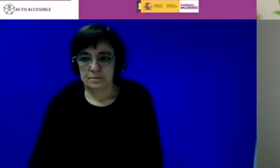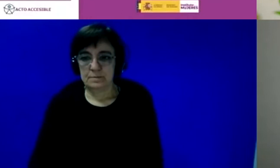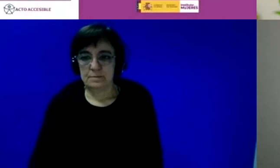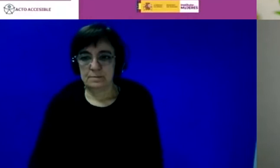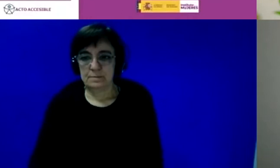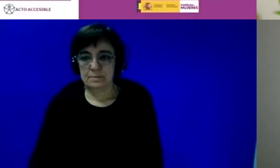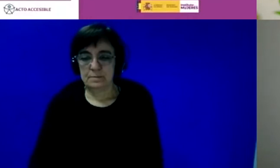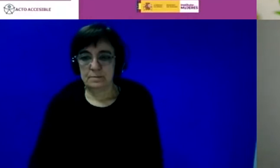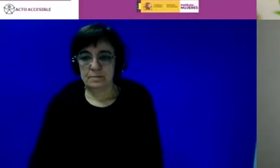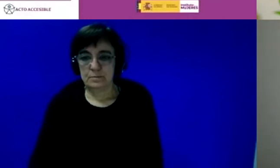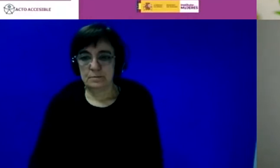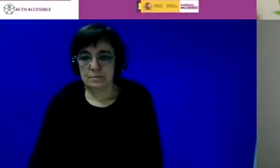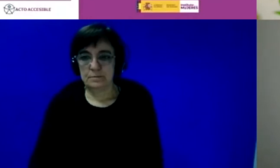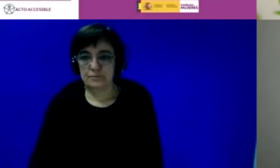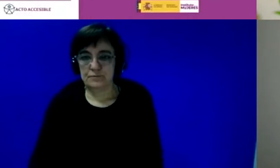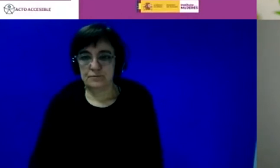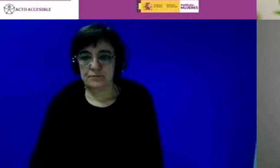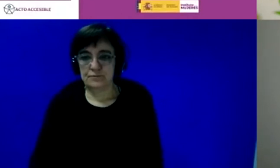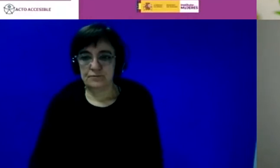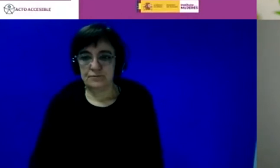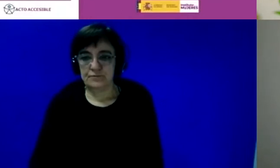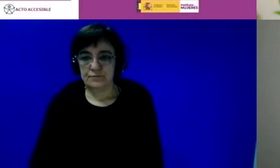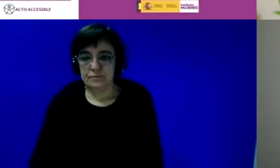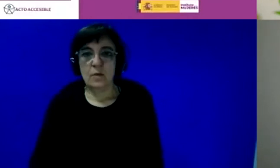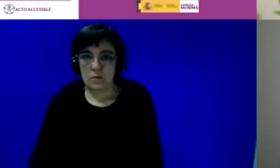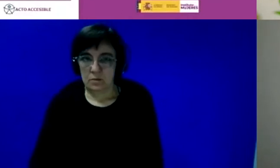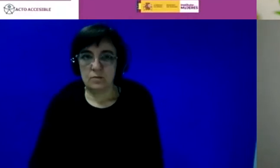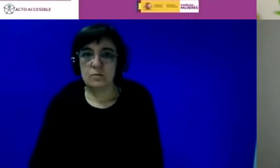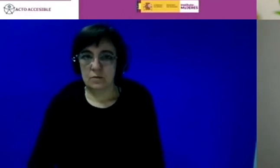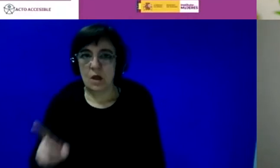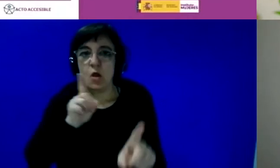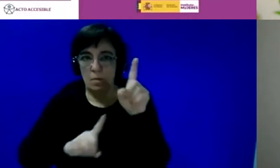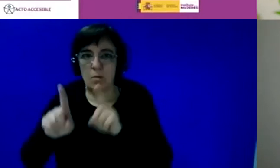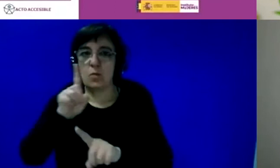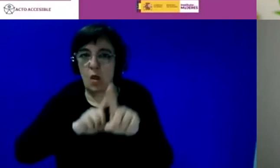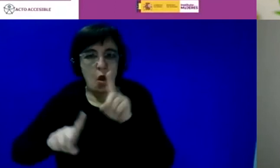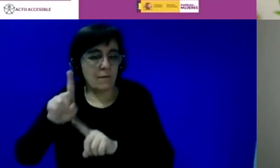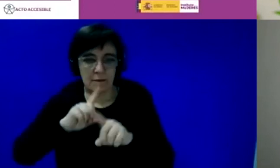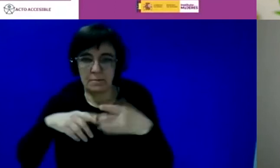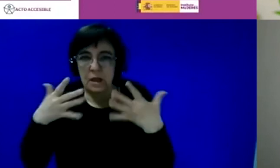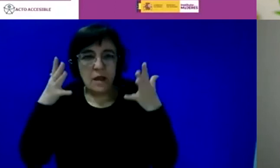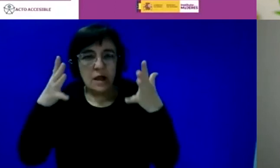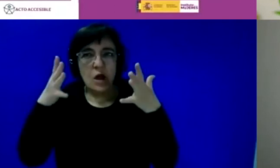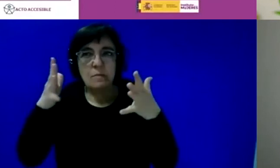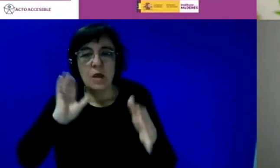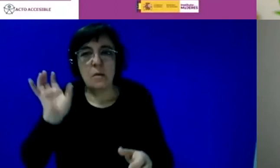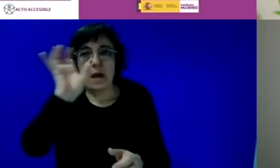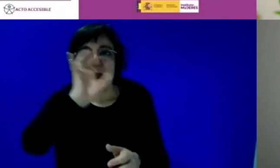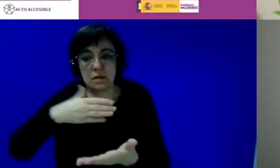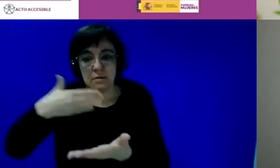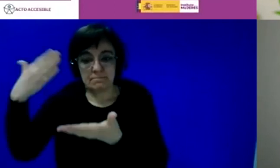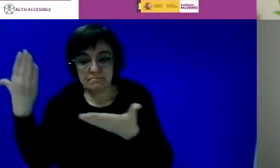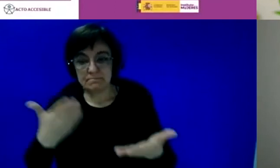інвалідністю, Therefore, we recommended that those countries that accept refugees, displaced people with